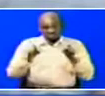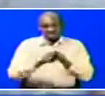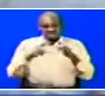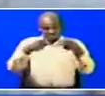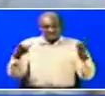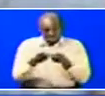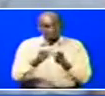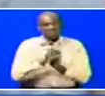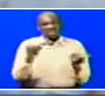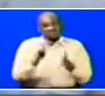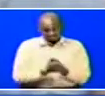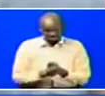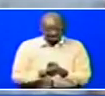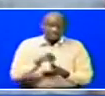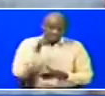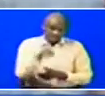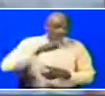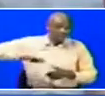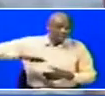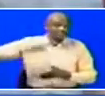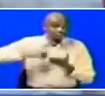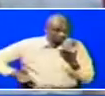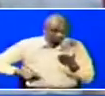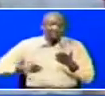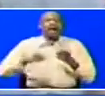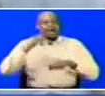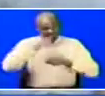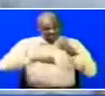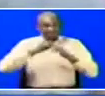na kawa, na kinachosalia ni sherehe kutamba siku ya Jumanne.